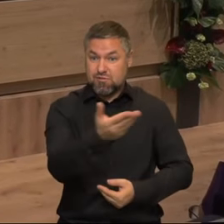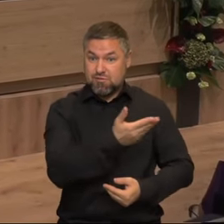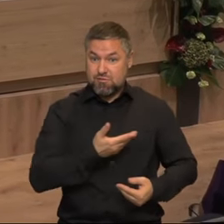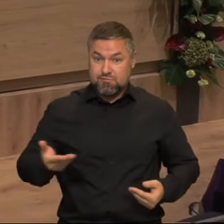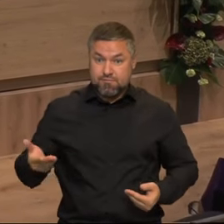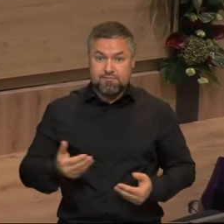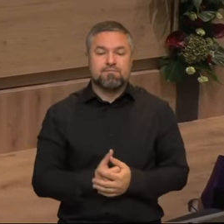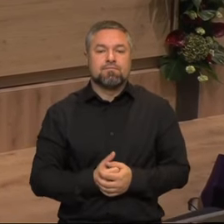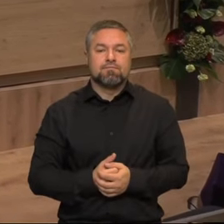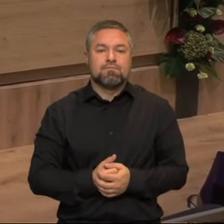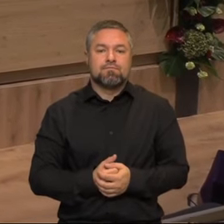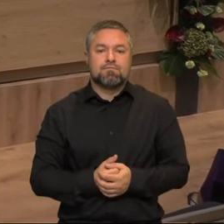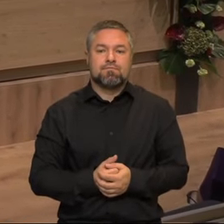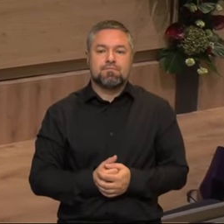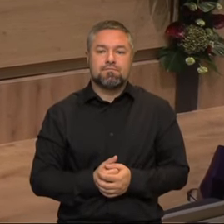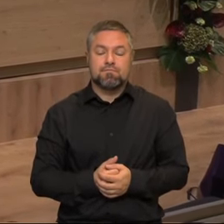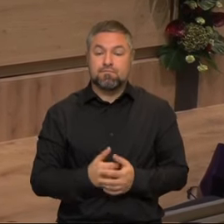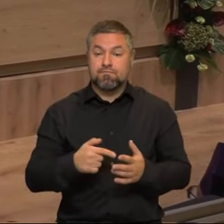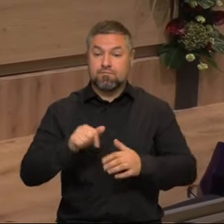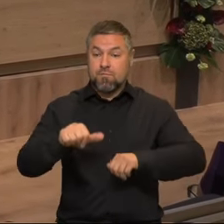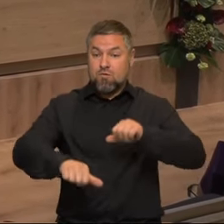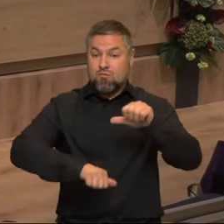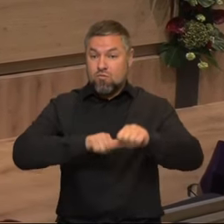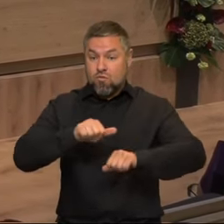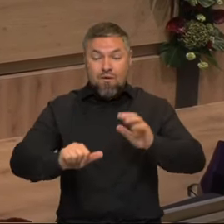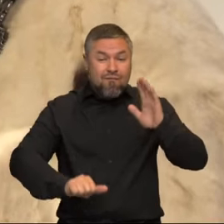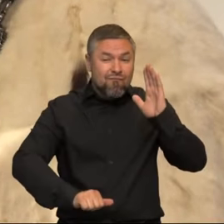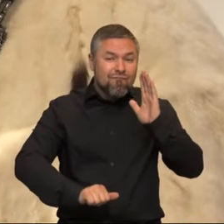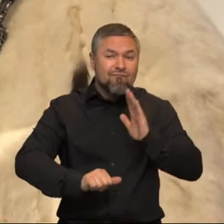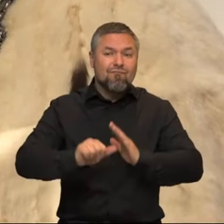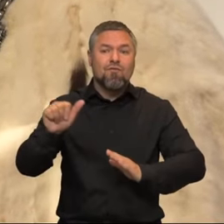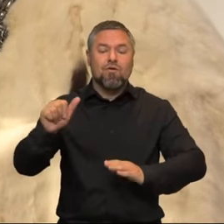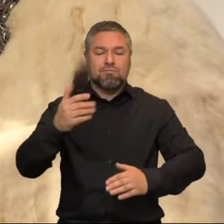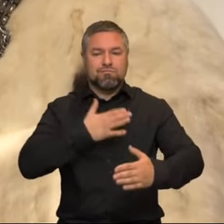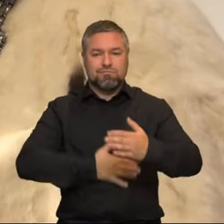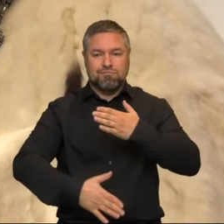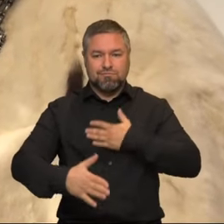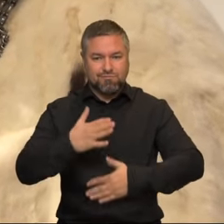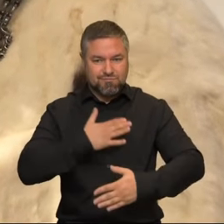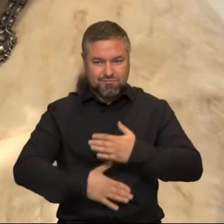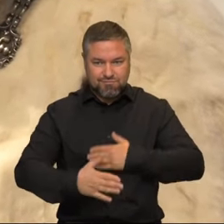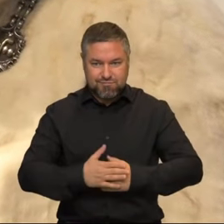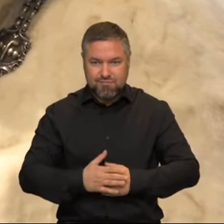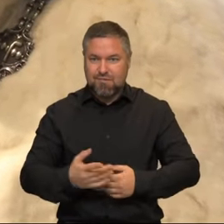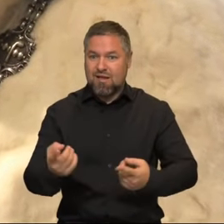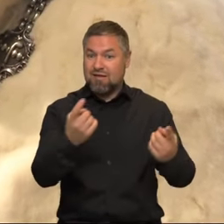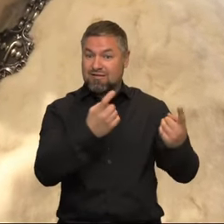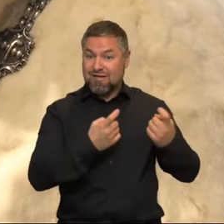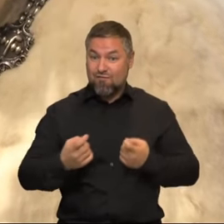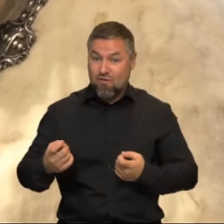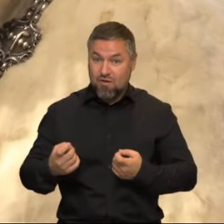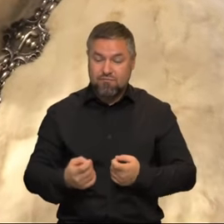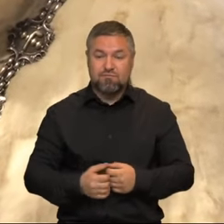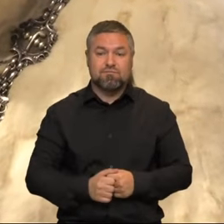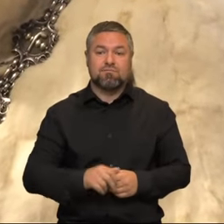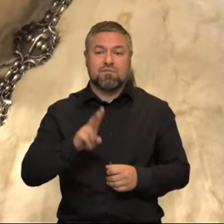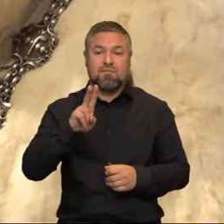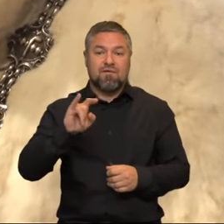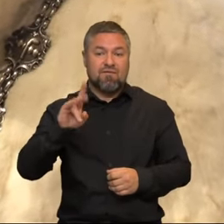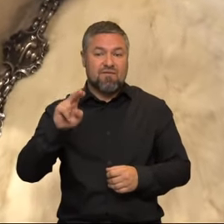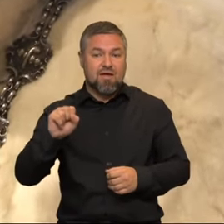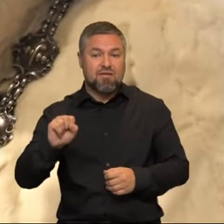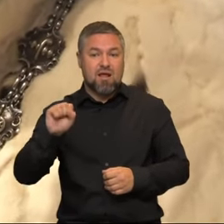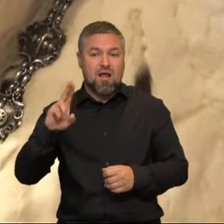wokół. W tym roku wyjątkowo radośnie zawołajmy Vivat